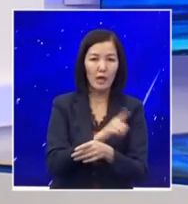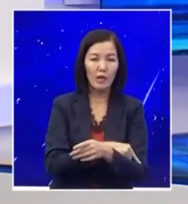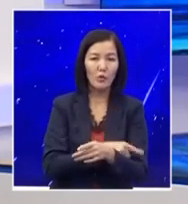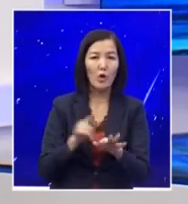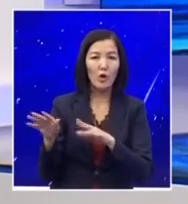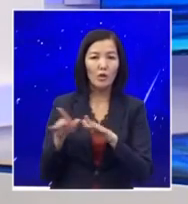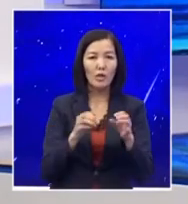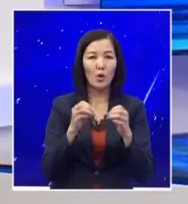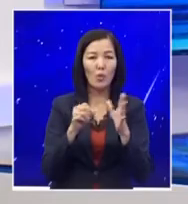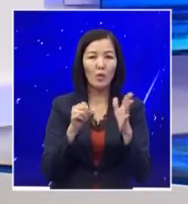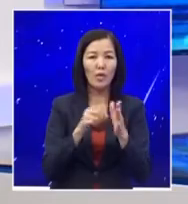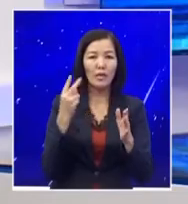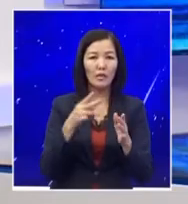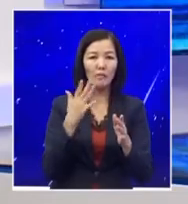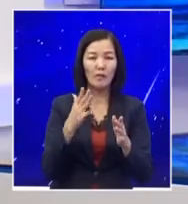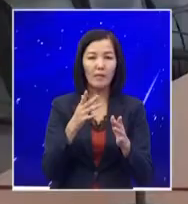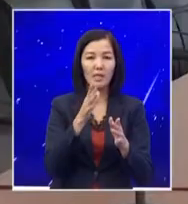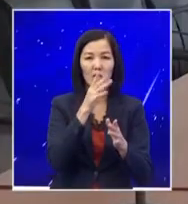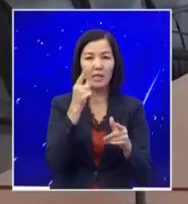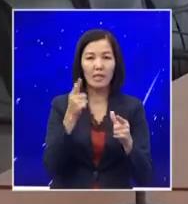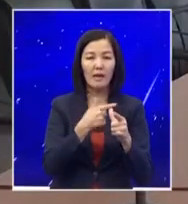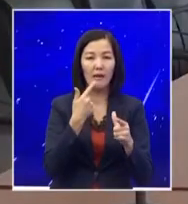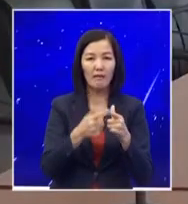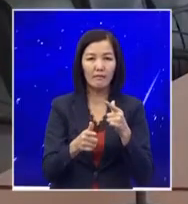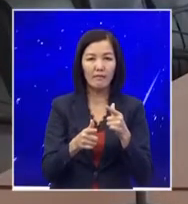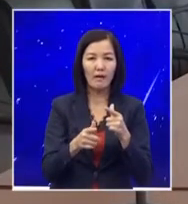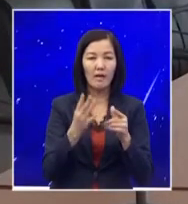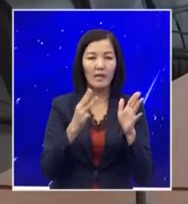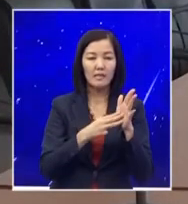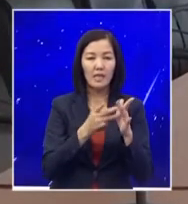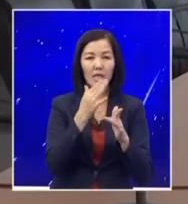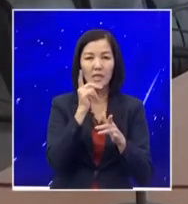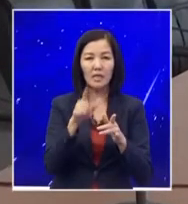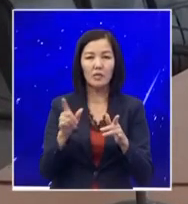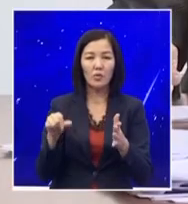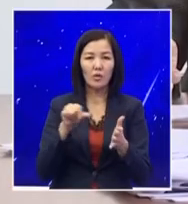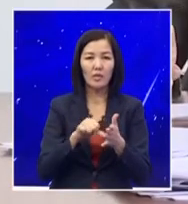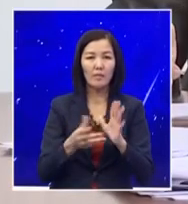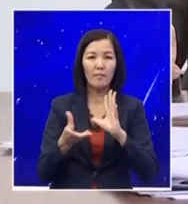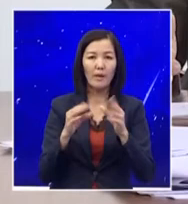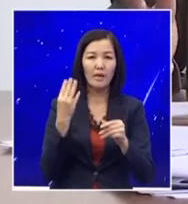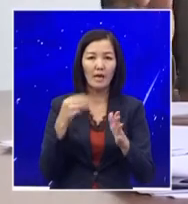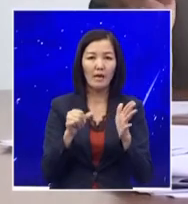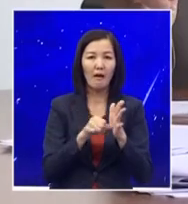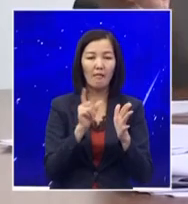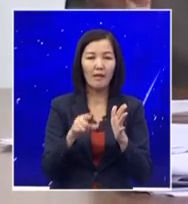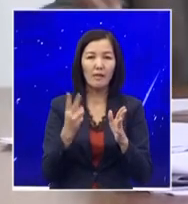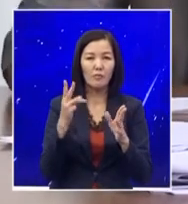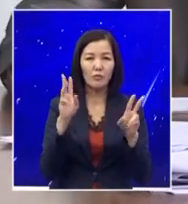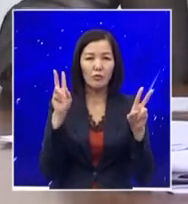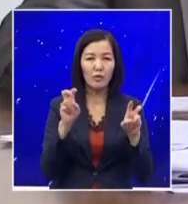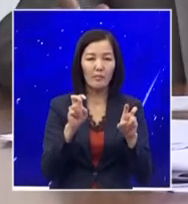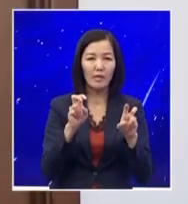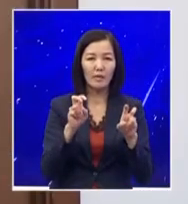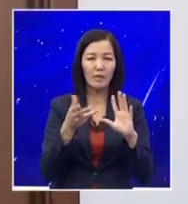Шараға 16-25 жас аралығындағы 8 этнос өкілдері қатысты. Барлығы 46 қатысушы 3 номинация бойынша